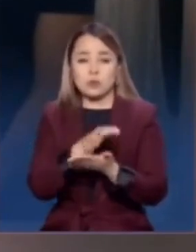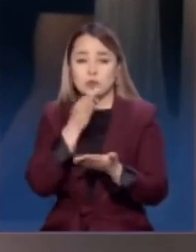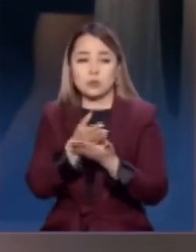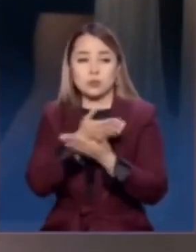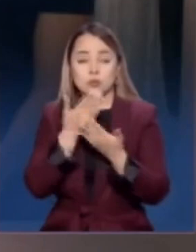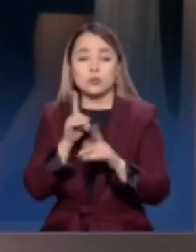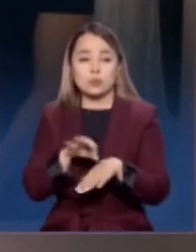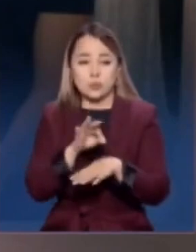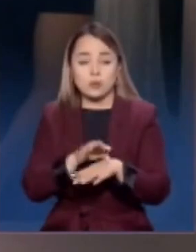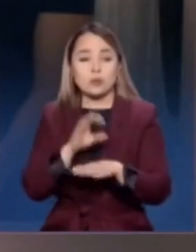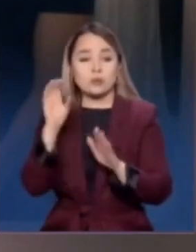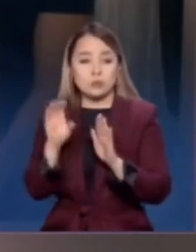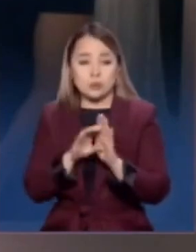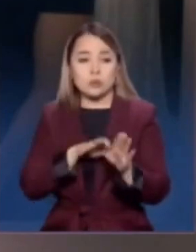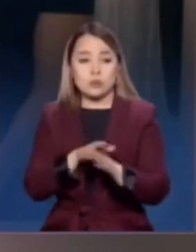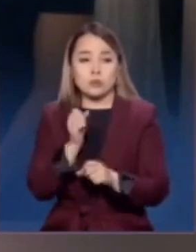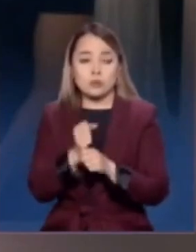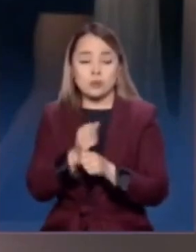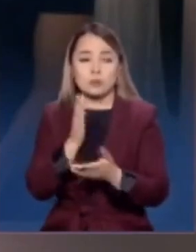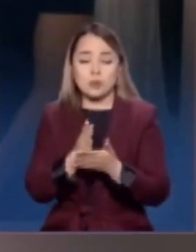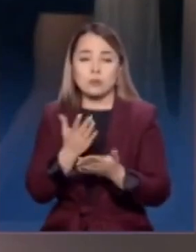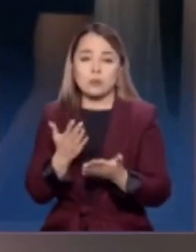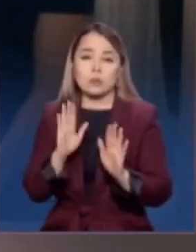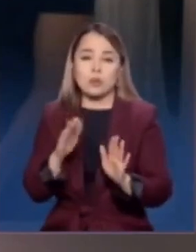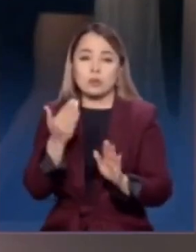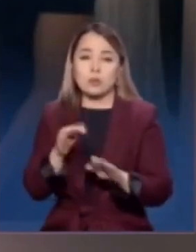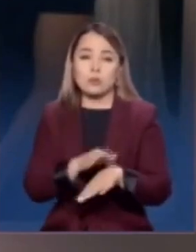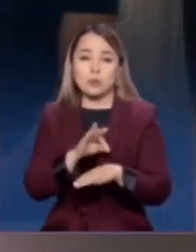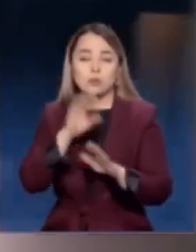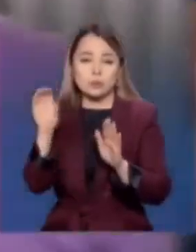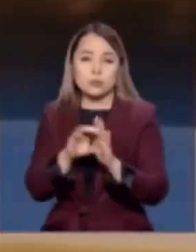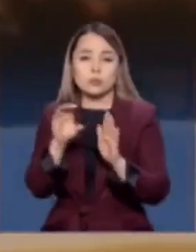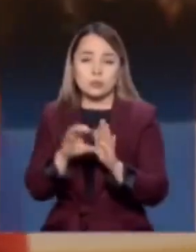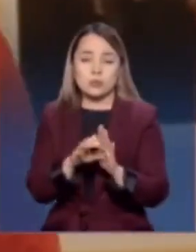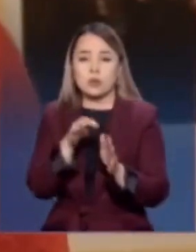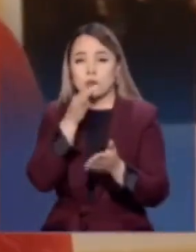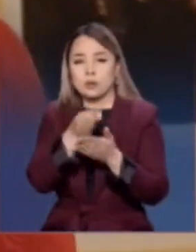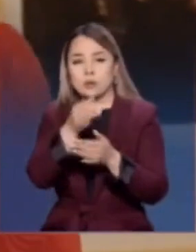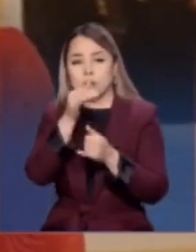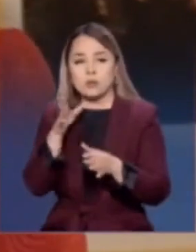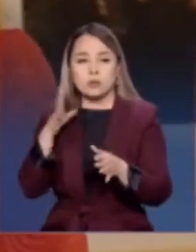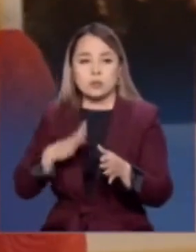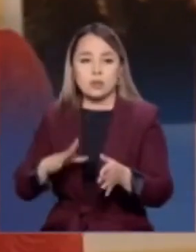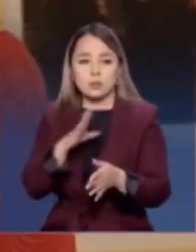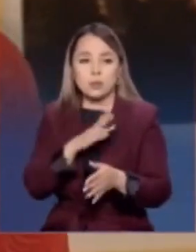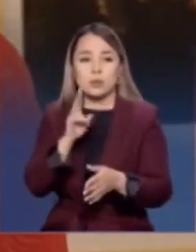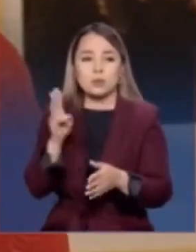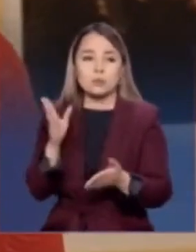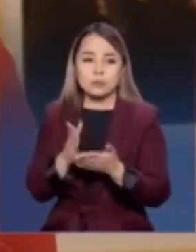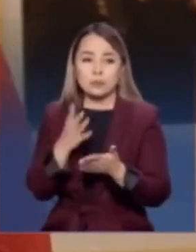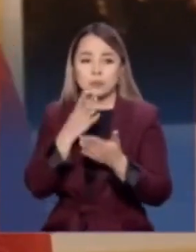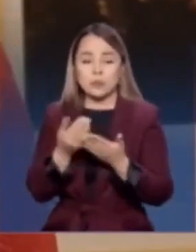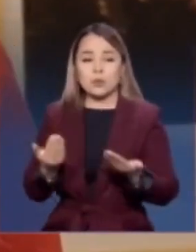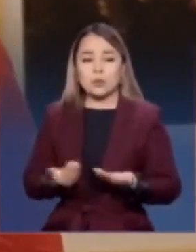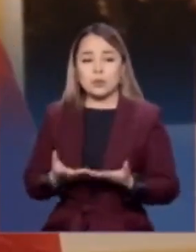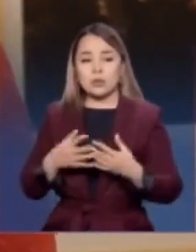Күйеуім не айтады, соны істе дейді. Мен күйеуімнің разылығын аламын деп 11 жылдан бері ала алмадым. кейбір кезде біреулер мен өмірімде